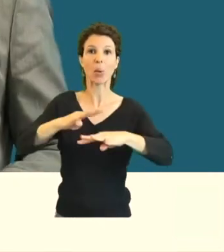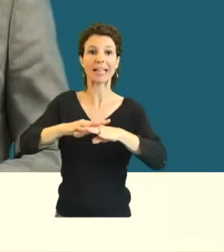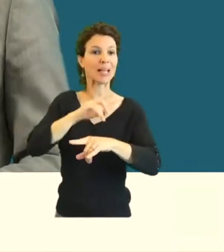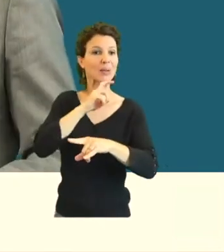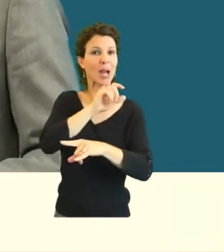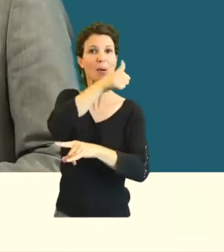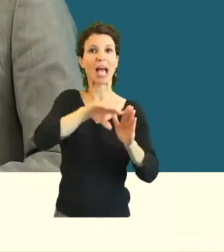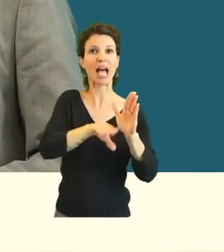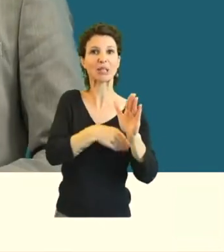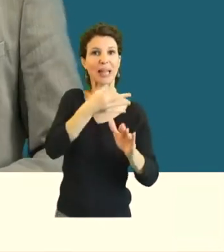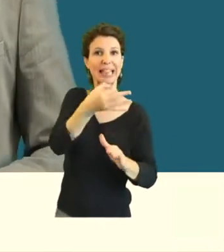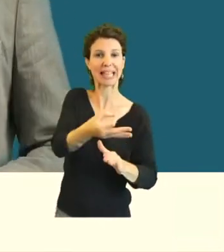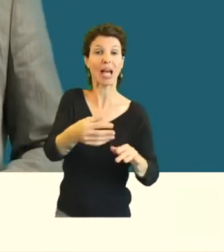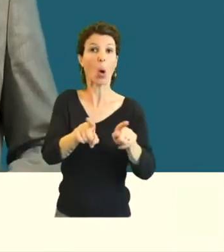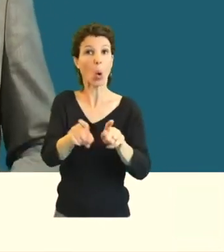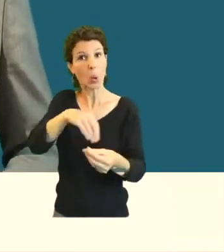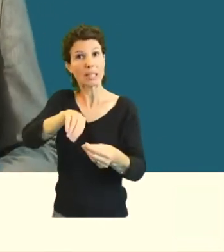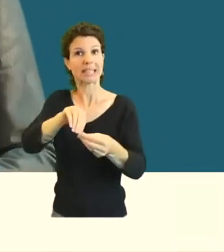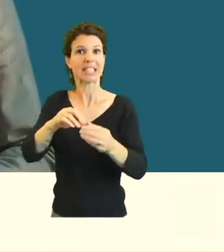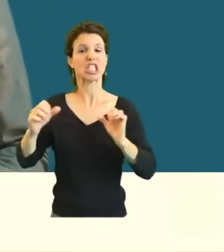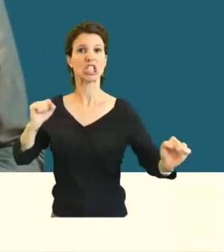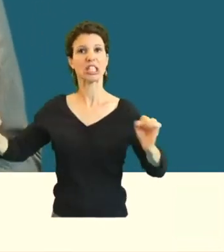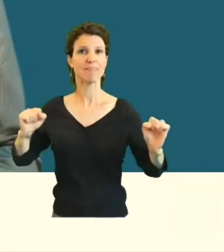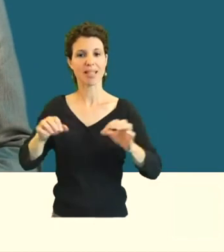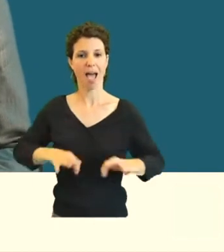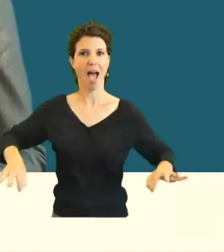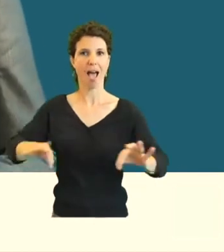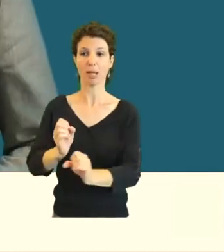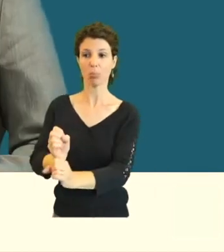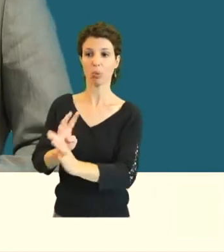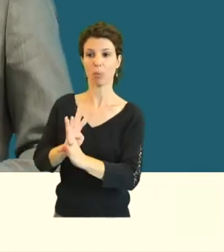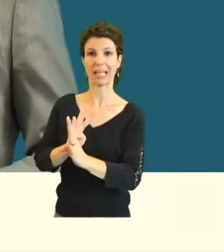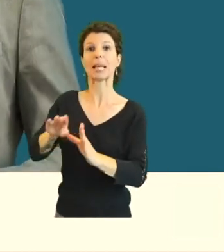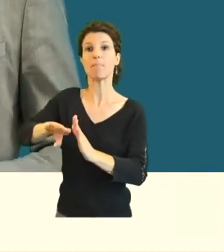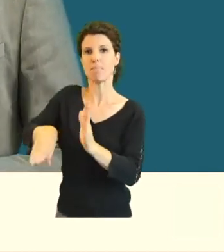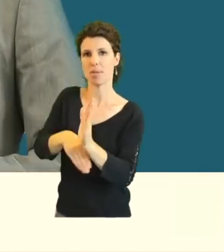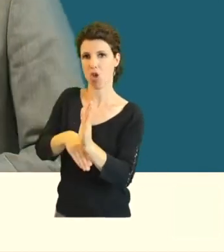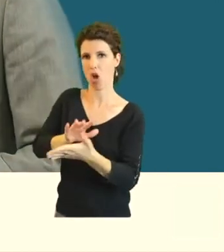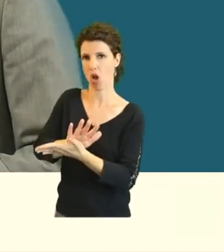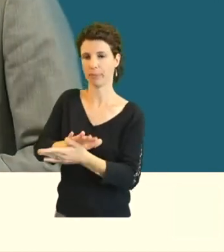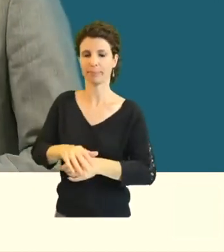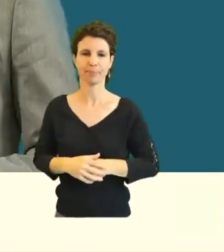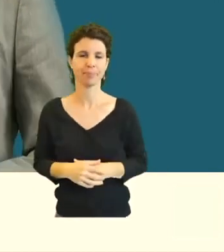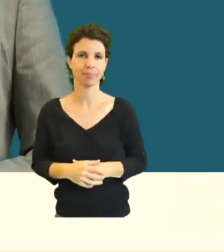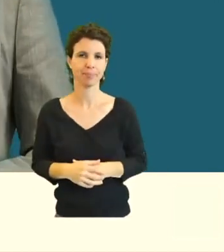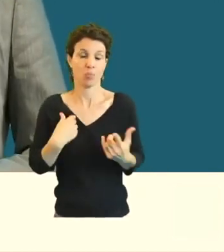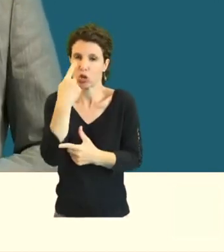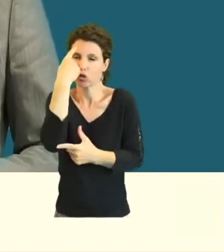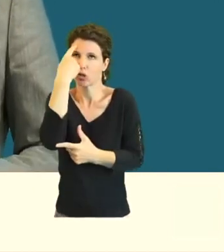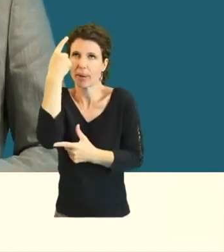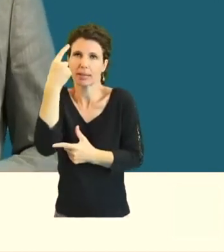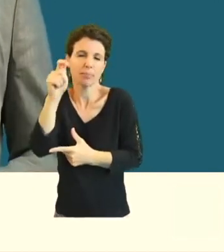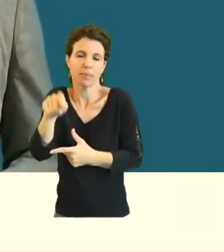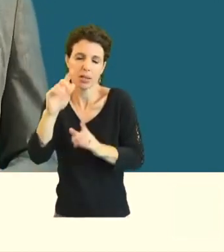l'heure, mais également la réouverture des gymnases pour le public mineur. Une pensée particulière pour tous les